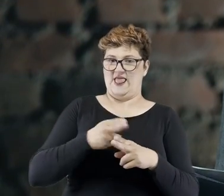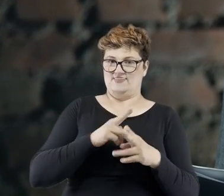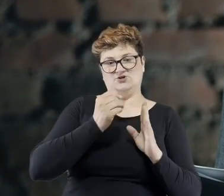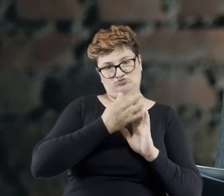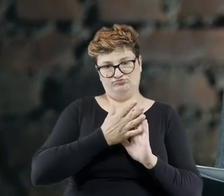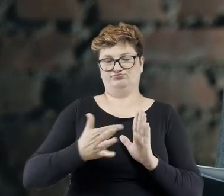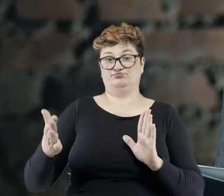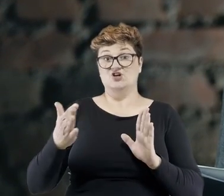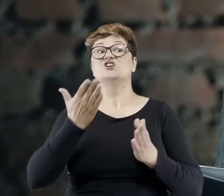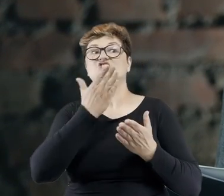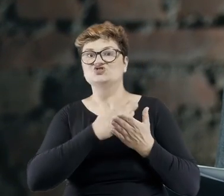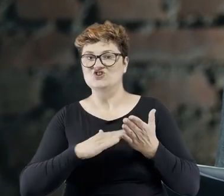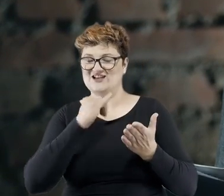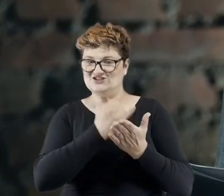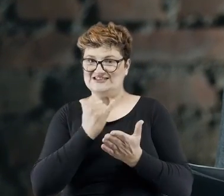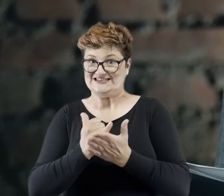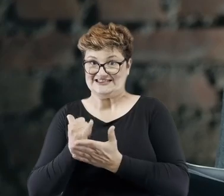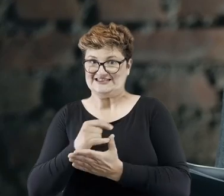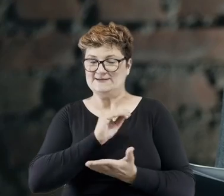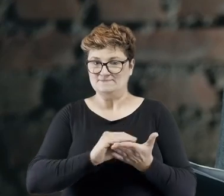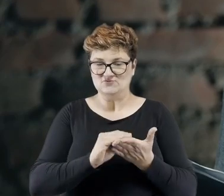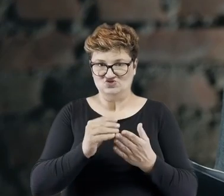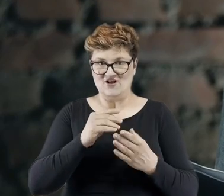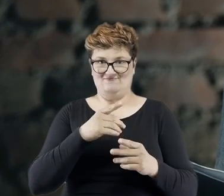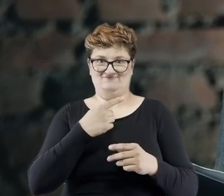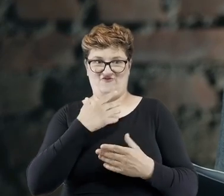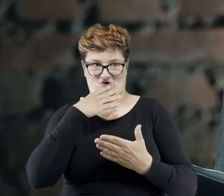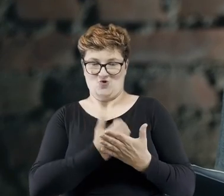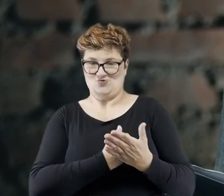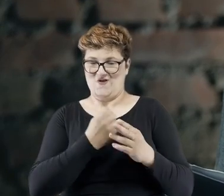listów część tych listów posługuje się właśnie tym